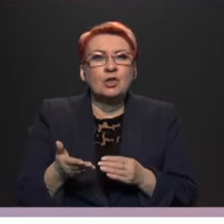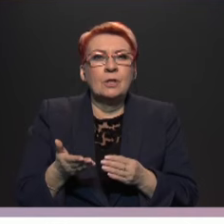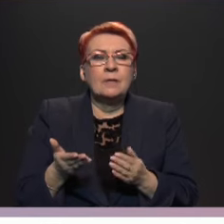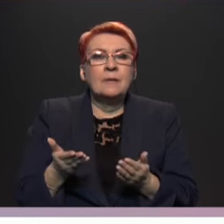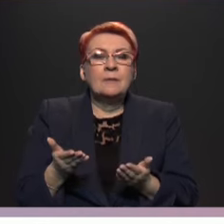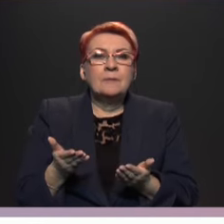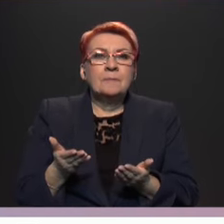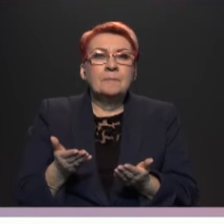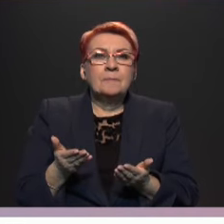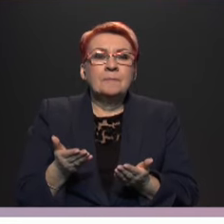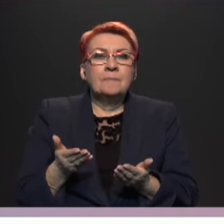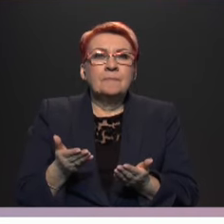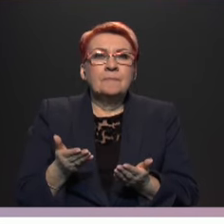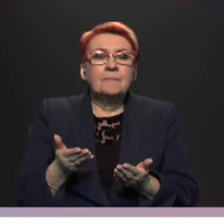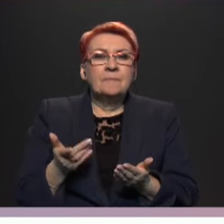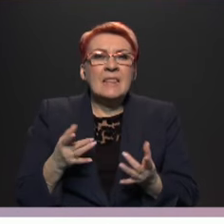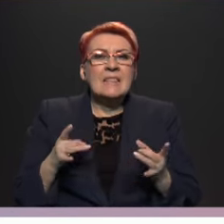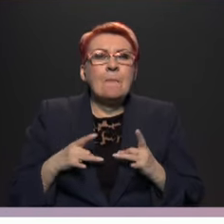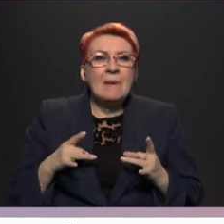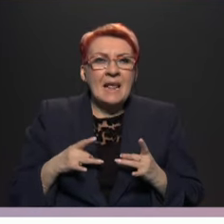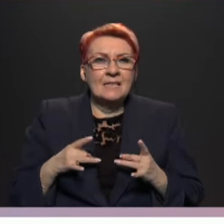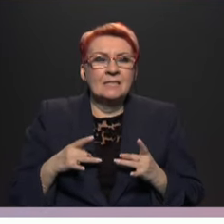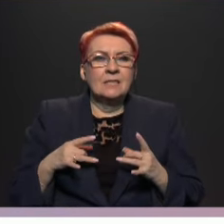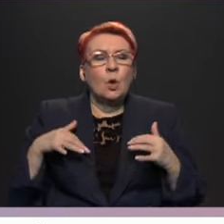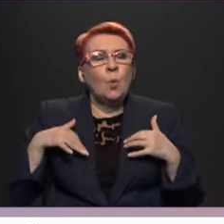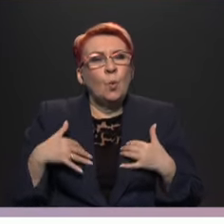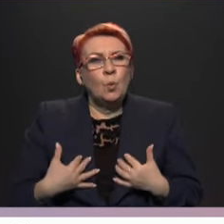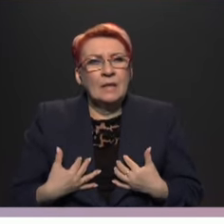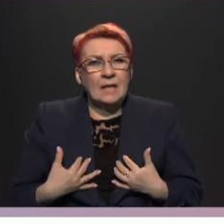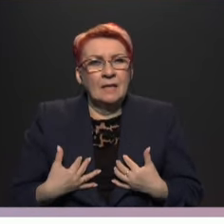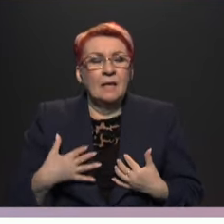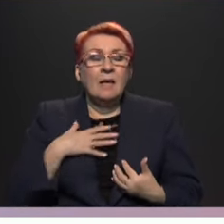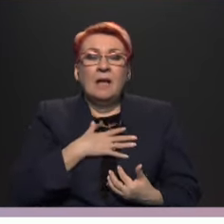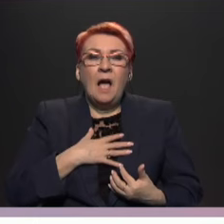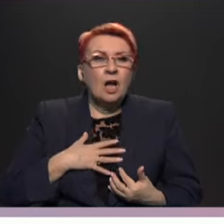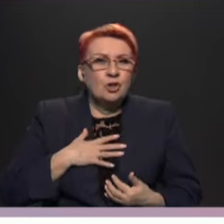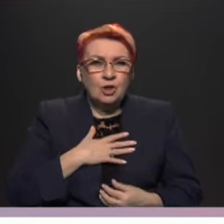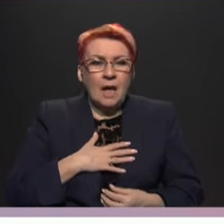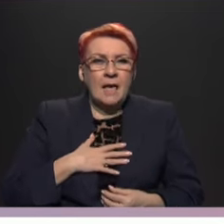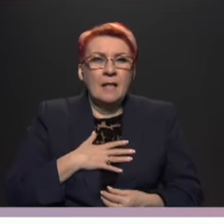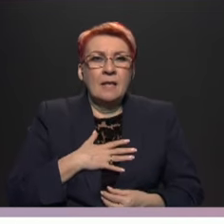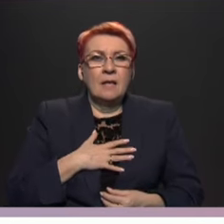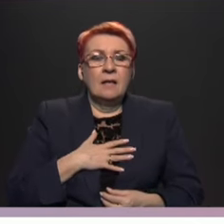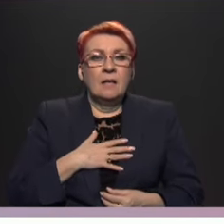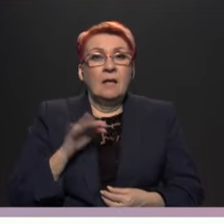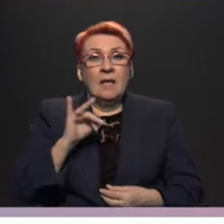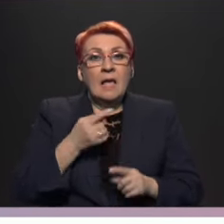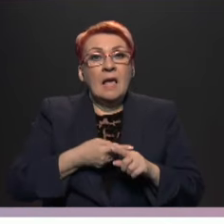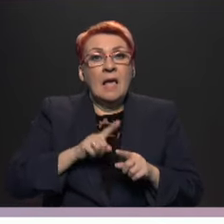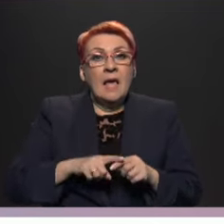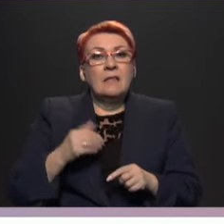бесконечное вот угнетение, депрессию, уныние, отчаяние. И это